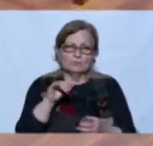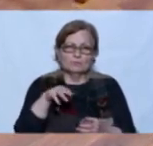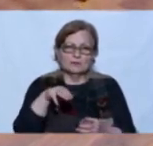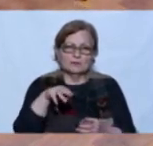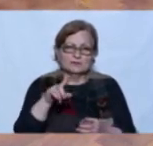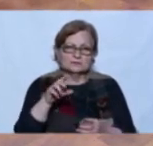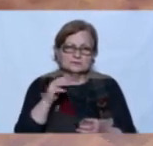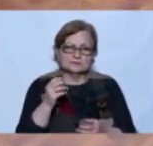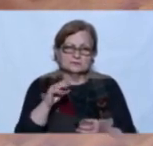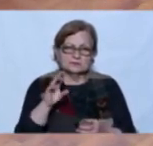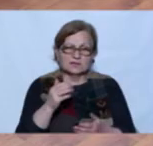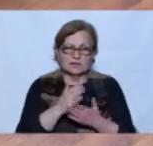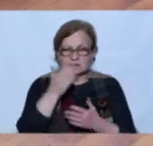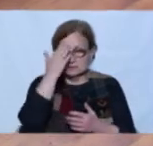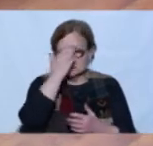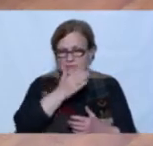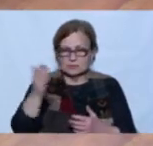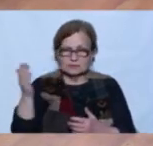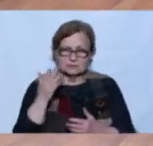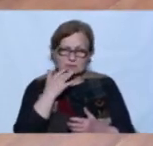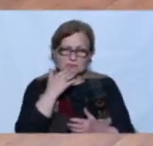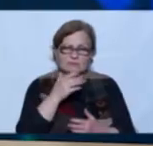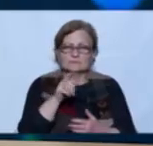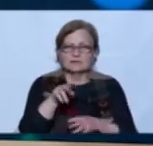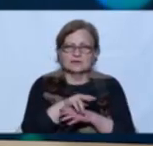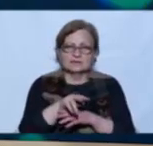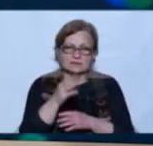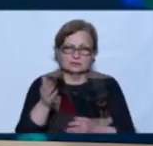არის საზოგადოებრივი პოლიტიკური ხასიათის ლიტერატურა,